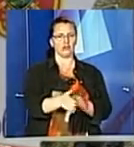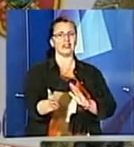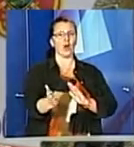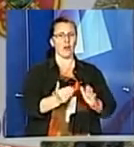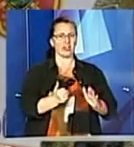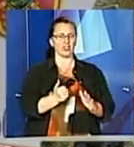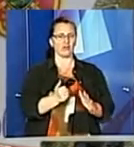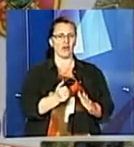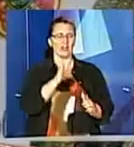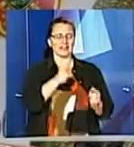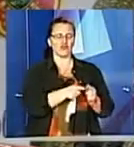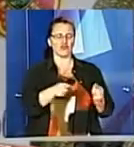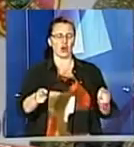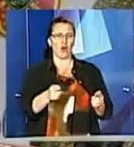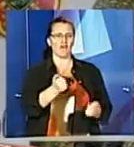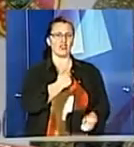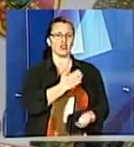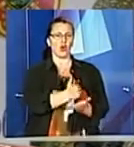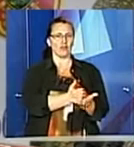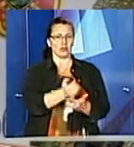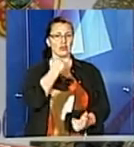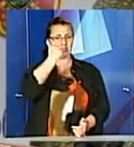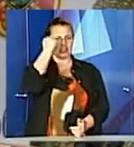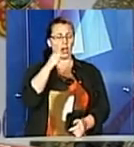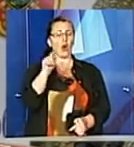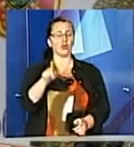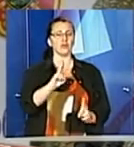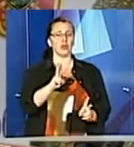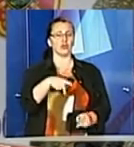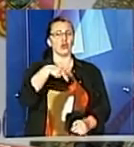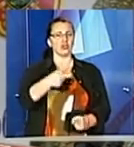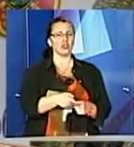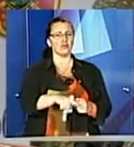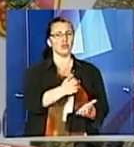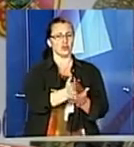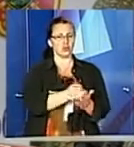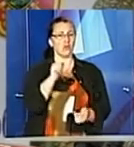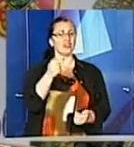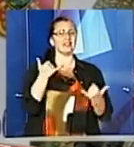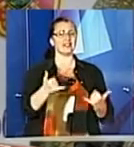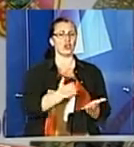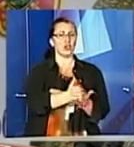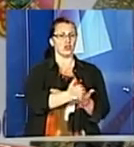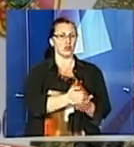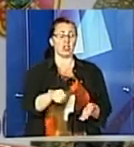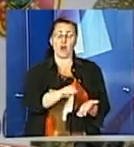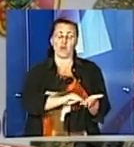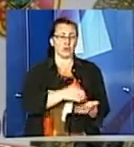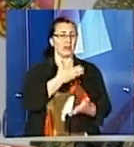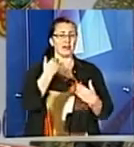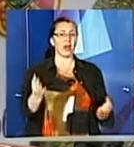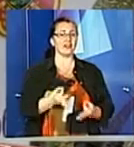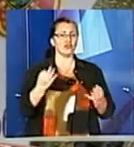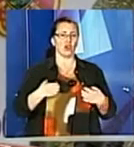на строкову військову службу. Дякую цим громадянам, які пішли на цю службу, вони зараз служать. Я повторюсь, нема нічого страшного